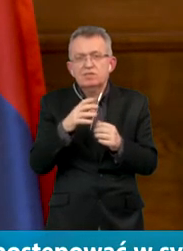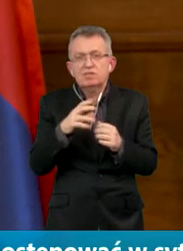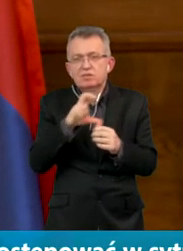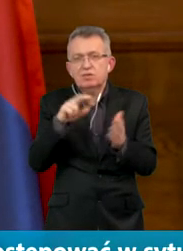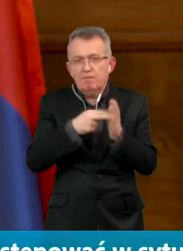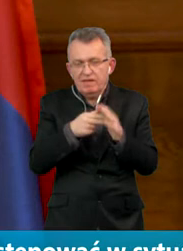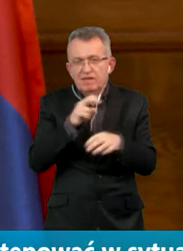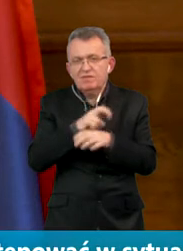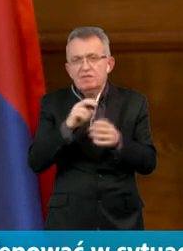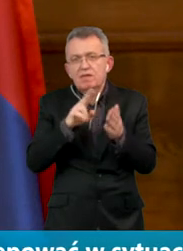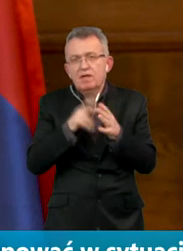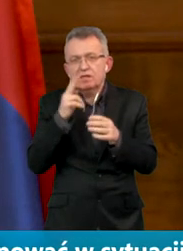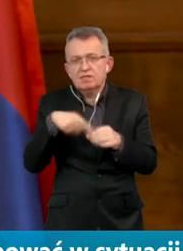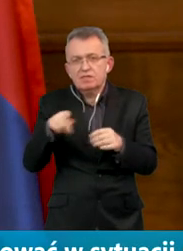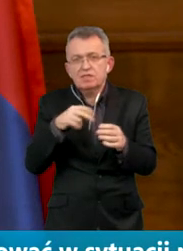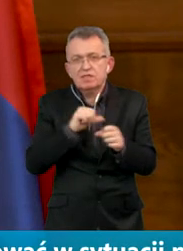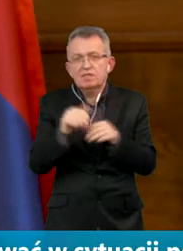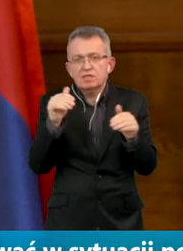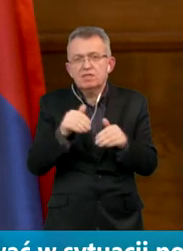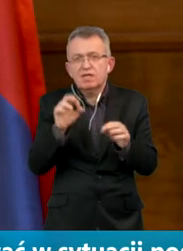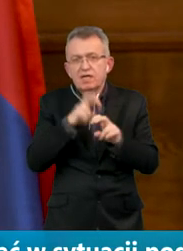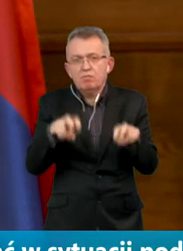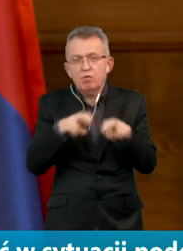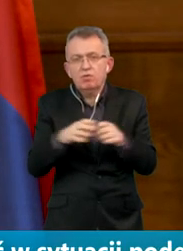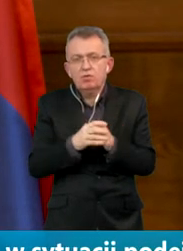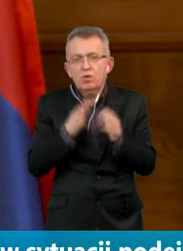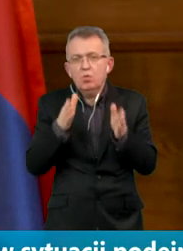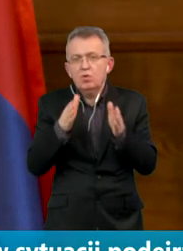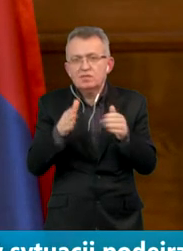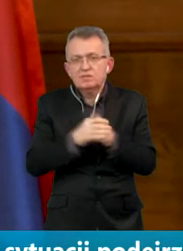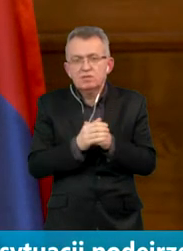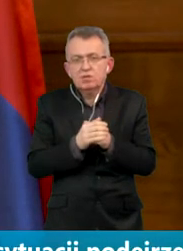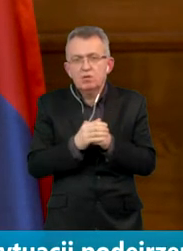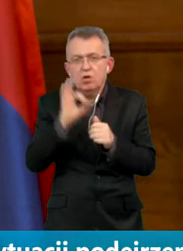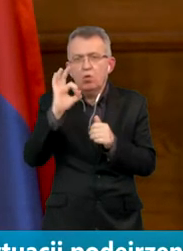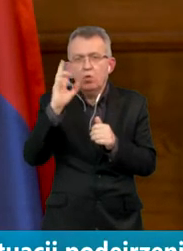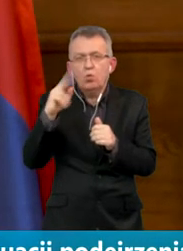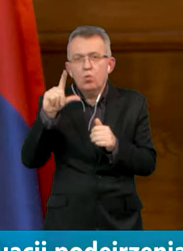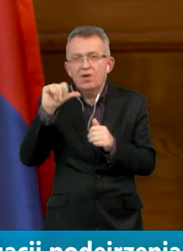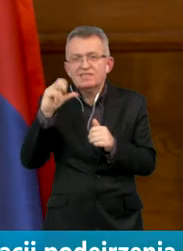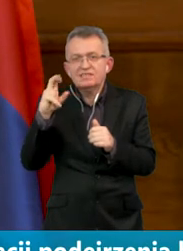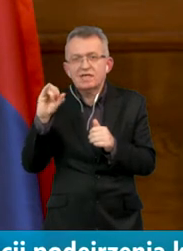planach inwestycyjnych na najbliższy okres jest może remont ulicy Okulickiego?